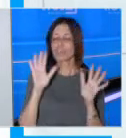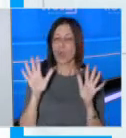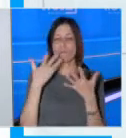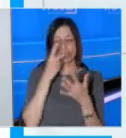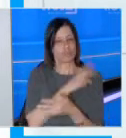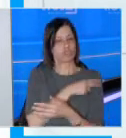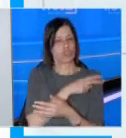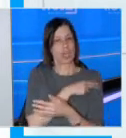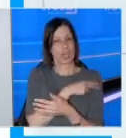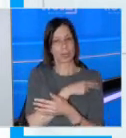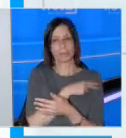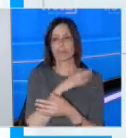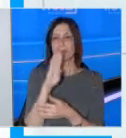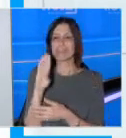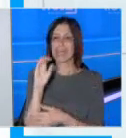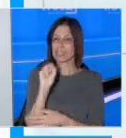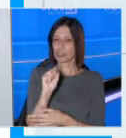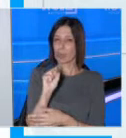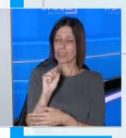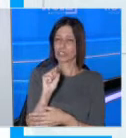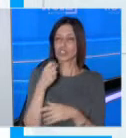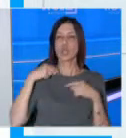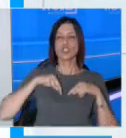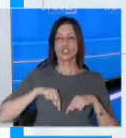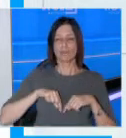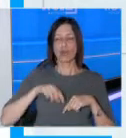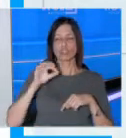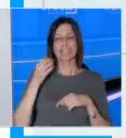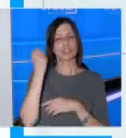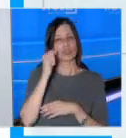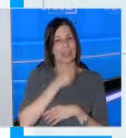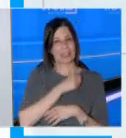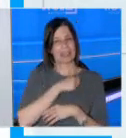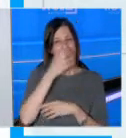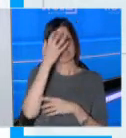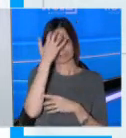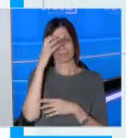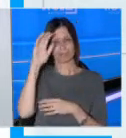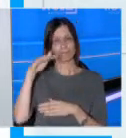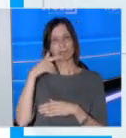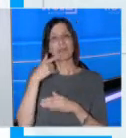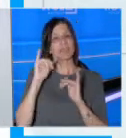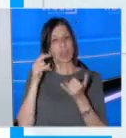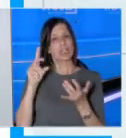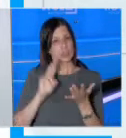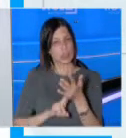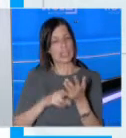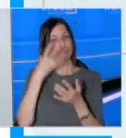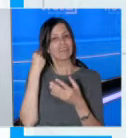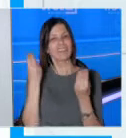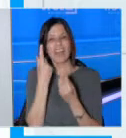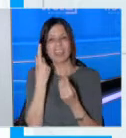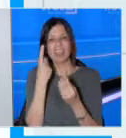ושב"כ. בצלאל סמוטריץ', יושב ראש הציונות הדתית, צייץ וריטוויט אליו, אתה כל כך צודק, ינון, רק שכחת פרט אחד